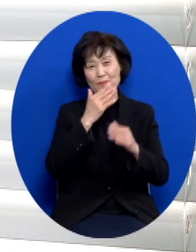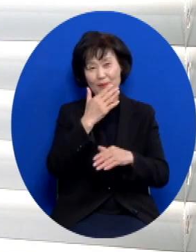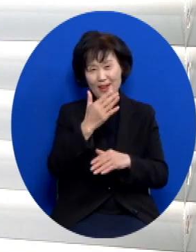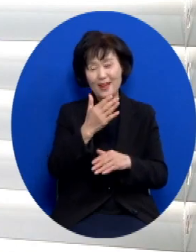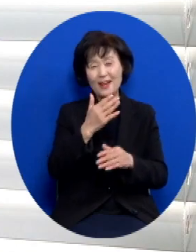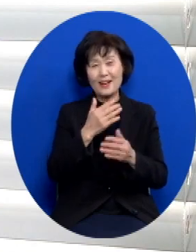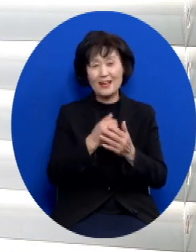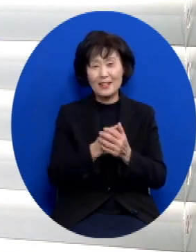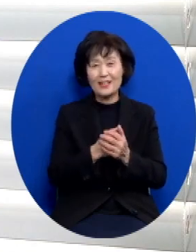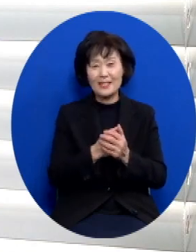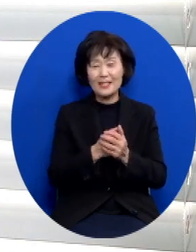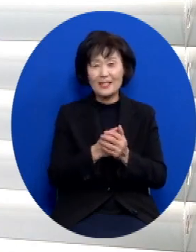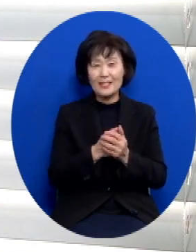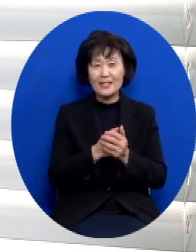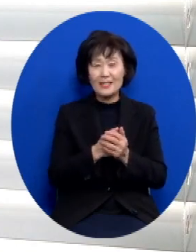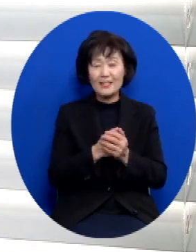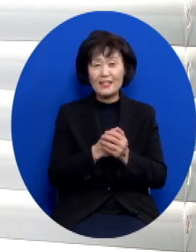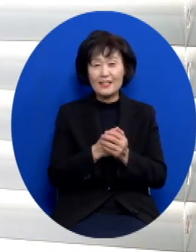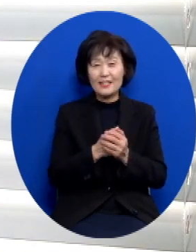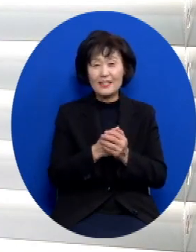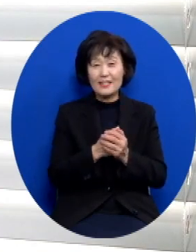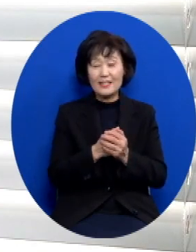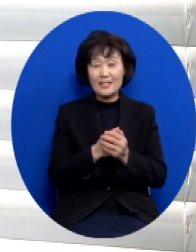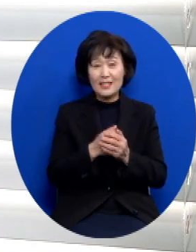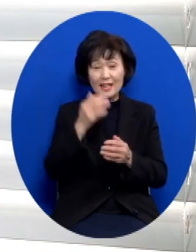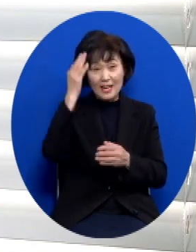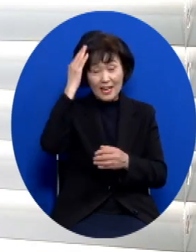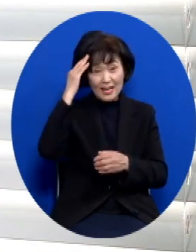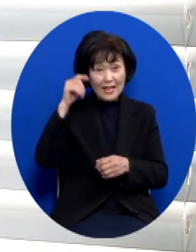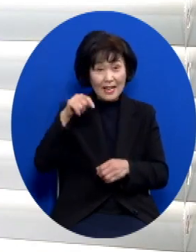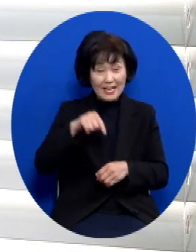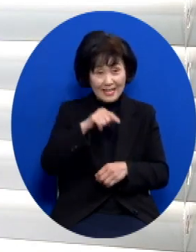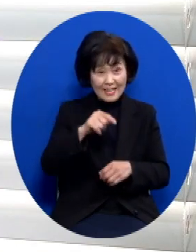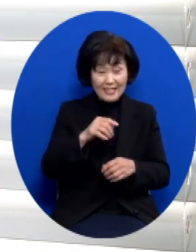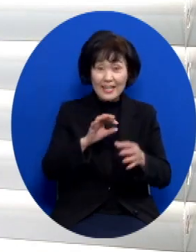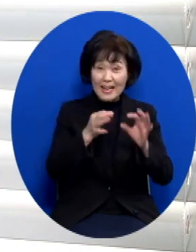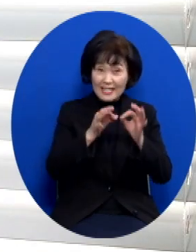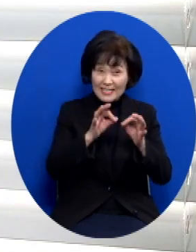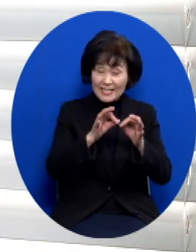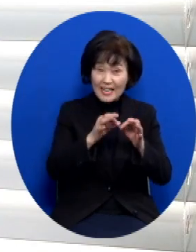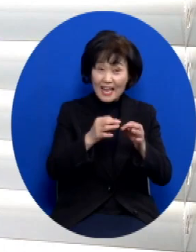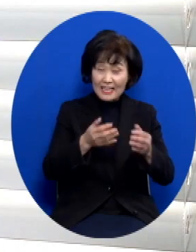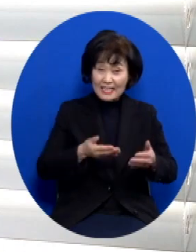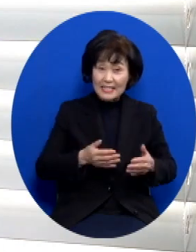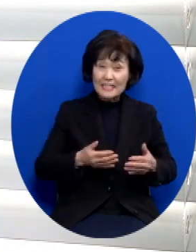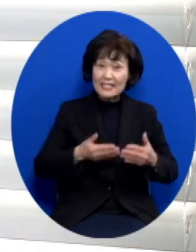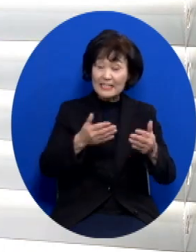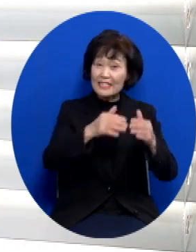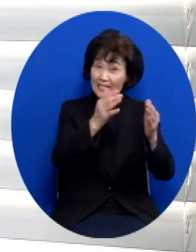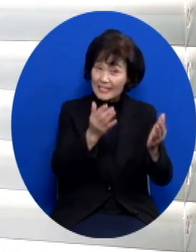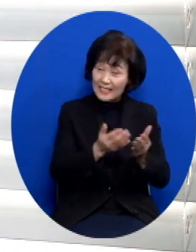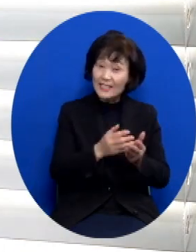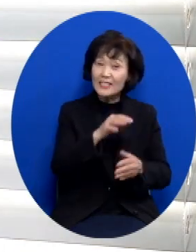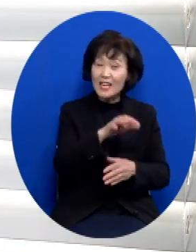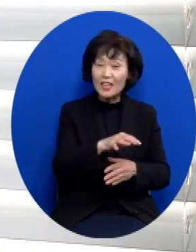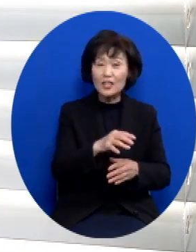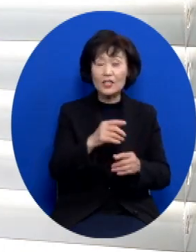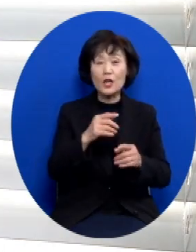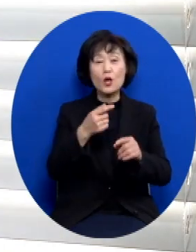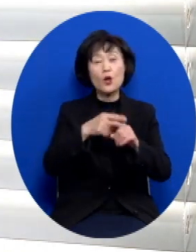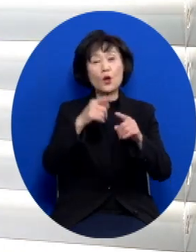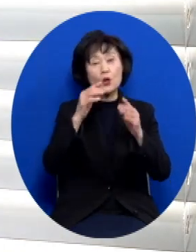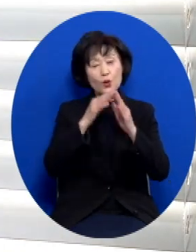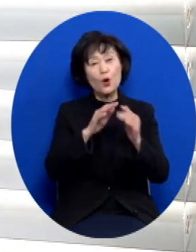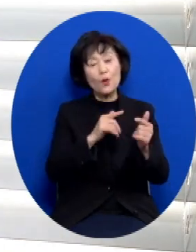그다음에 이제 아무래도 이제 연탄은행은 이제 자원봉사 활동과 또 우리 교회의 적극적인 참여로 이루어지는